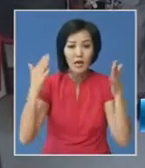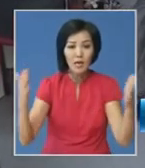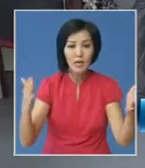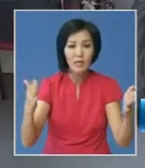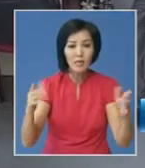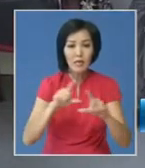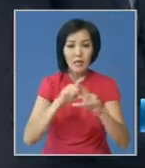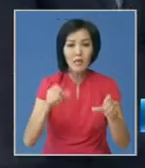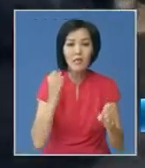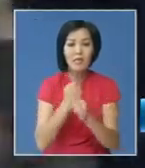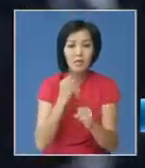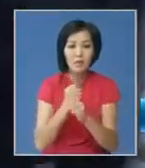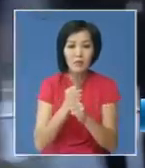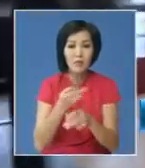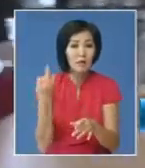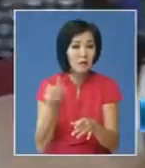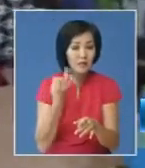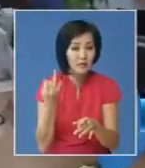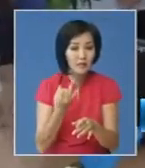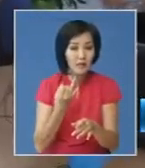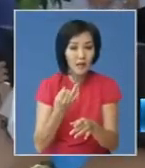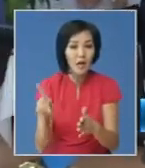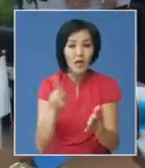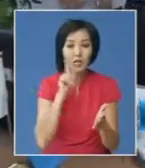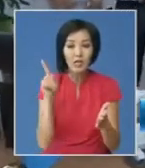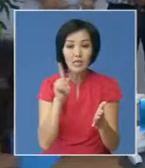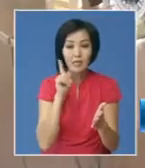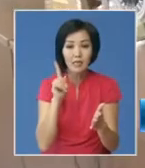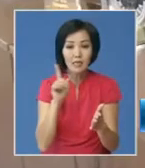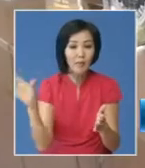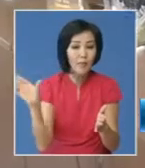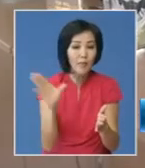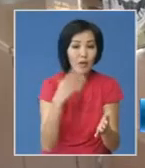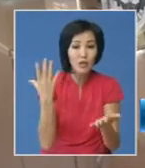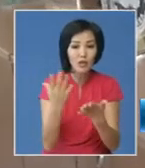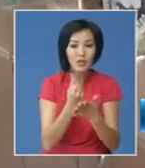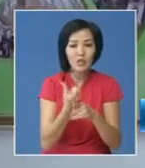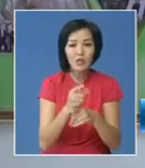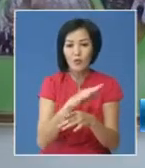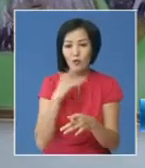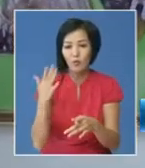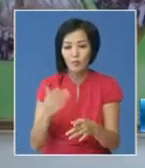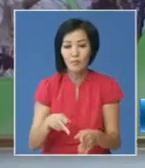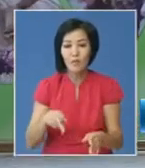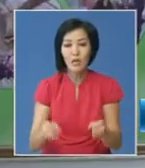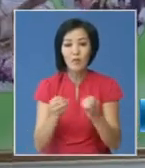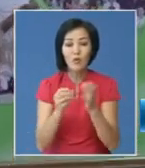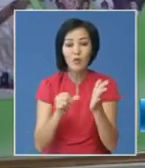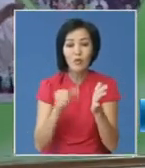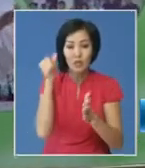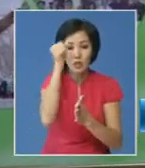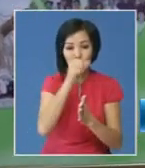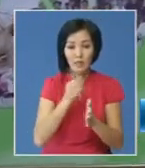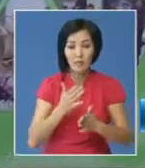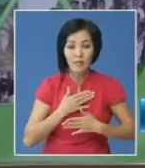не бітіріп жатқандары қызықты. Жетісу жастары тосылмады. Жетістіктері көп. 2016 жылда бізге